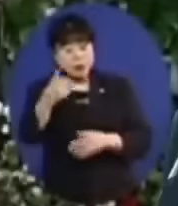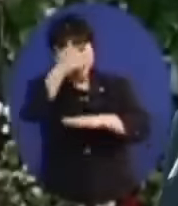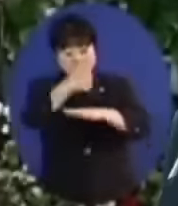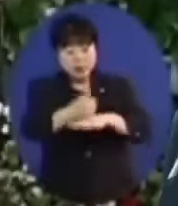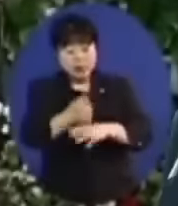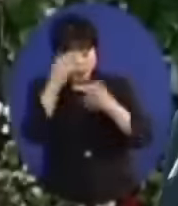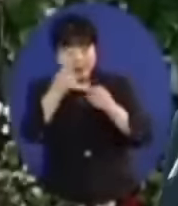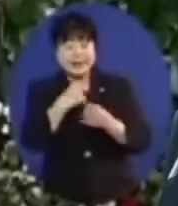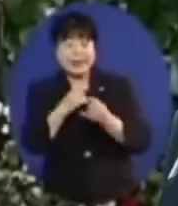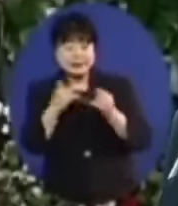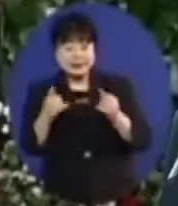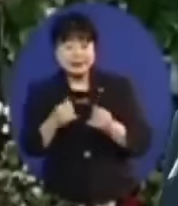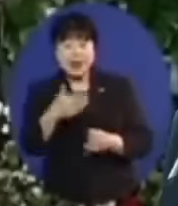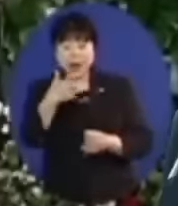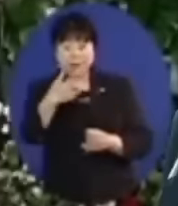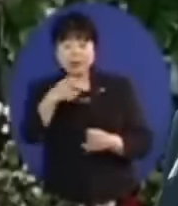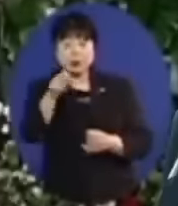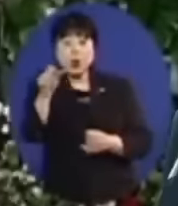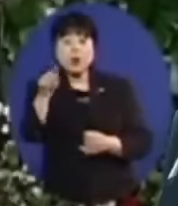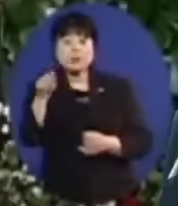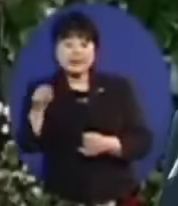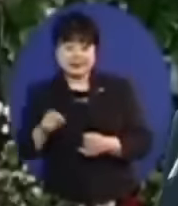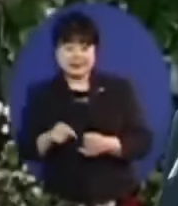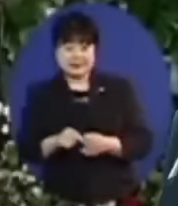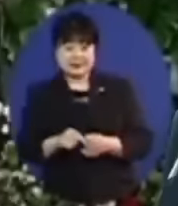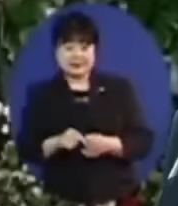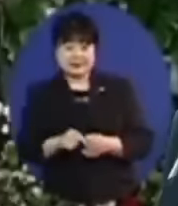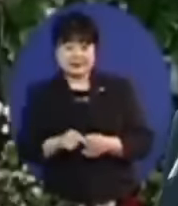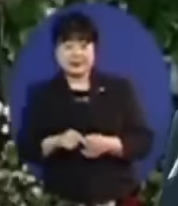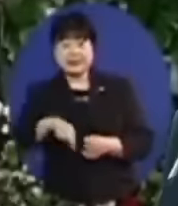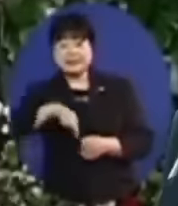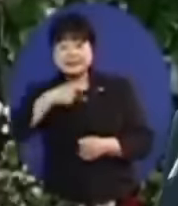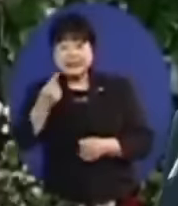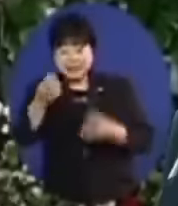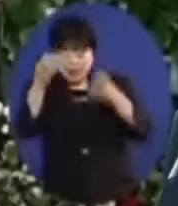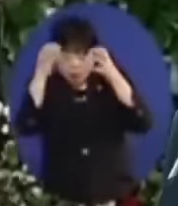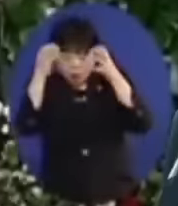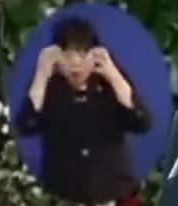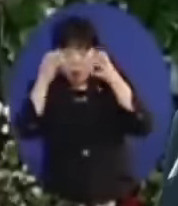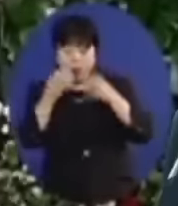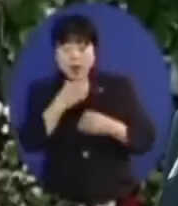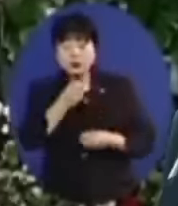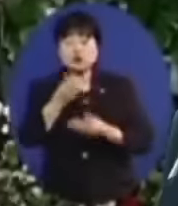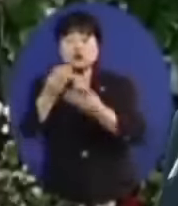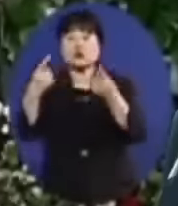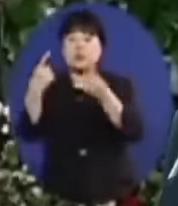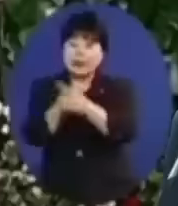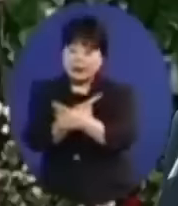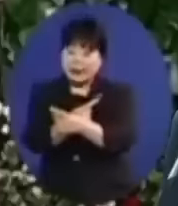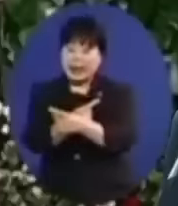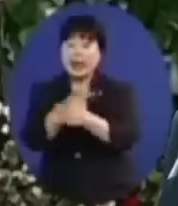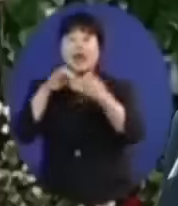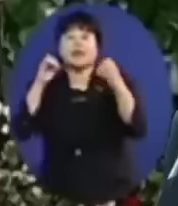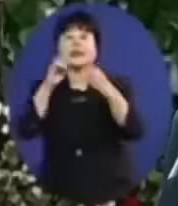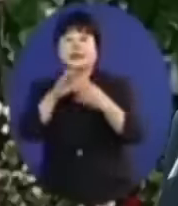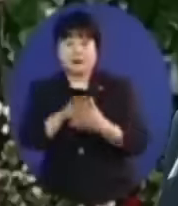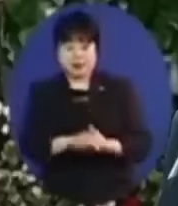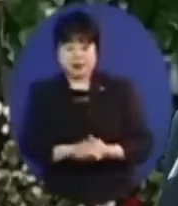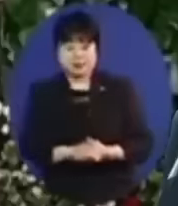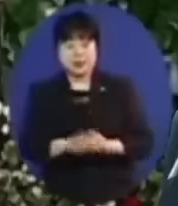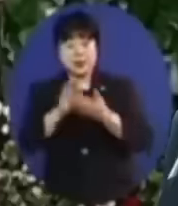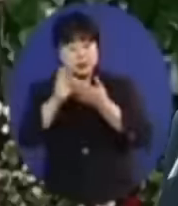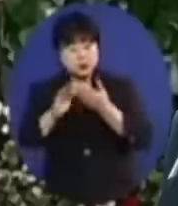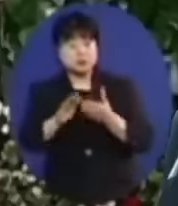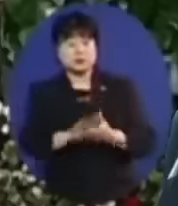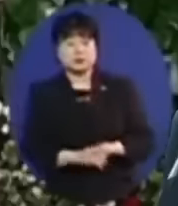고난당한 사람들의 85%는 자신의 고난이 결국 축복이 되었다고 대답했습니다. 그 이유를